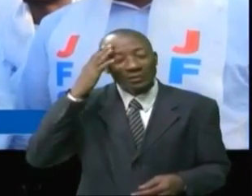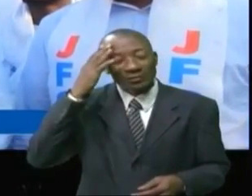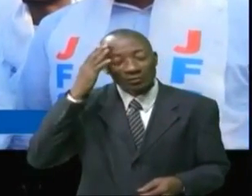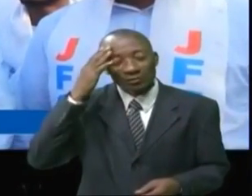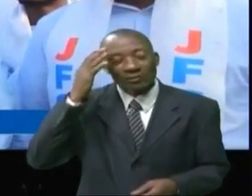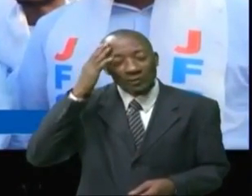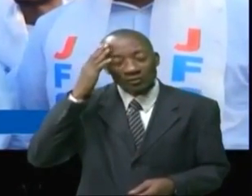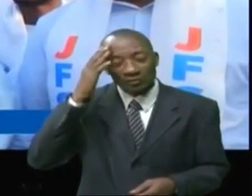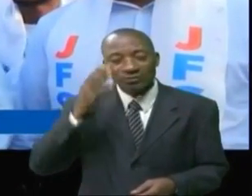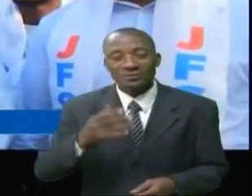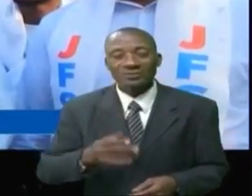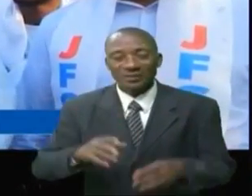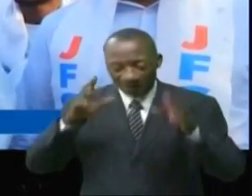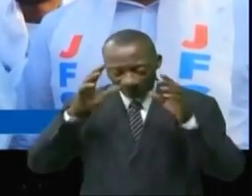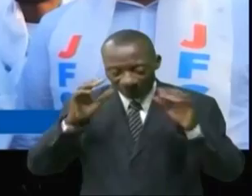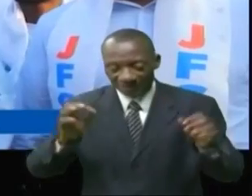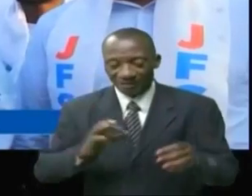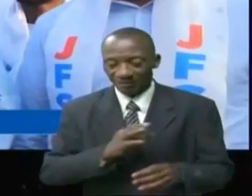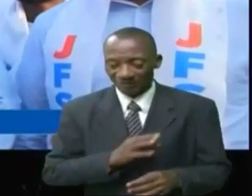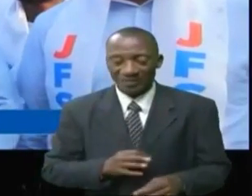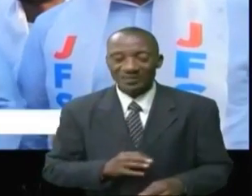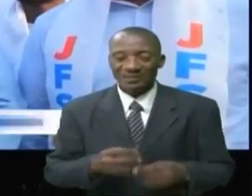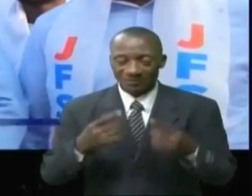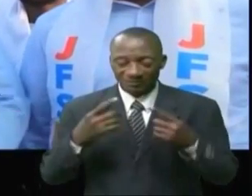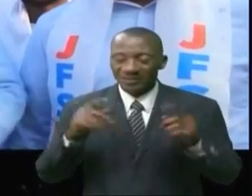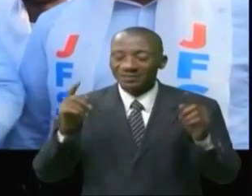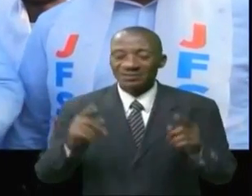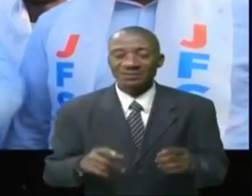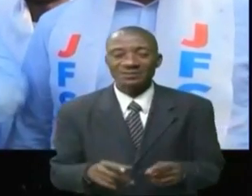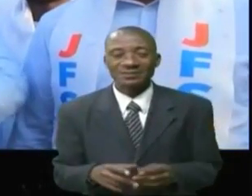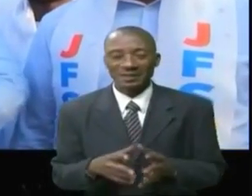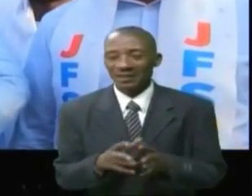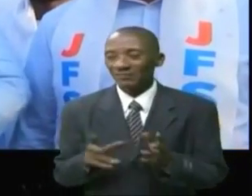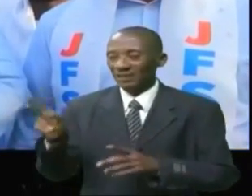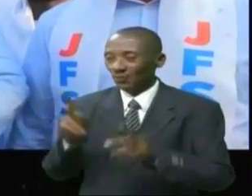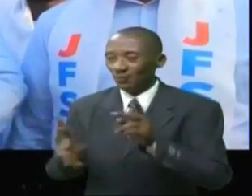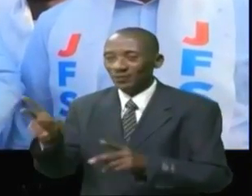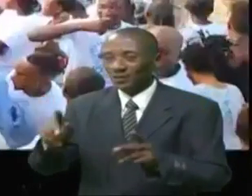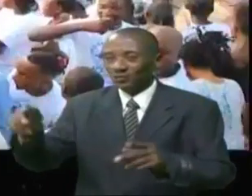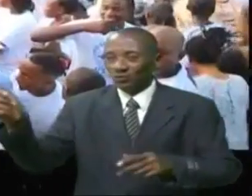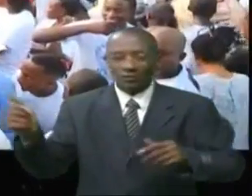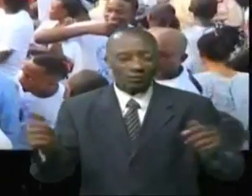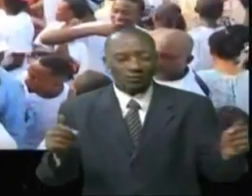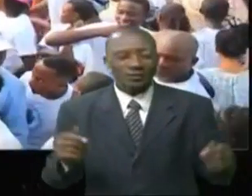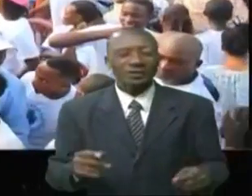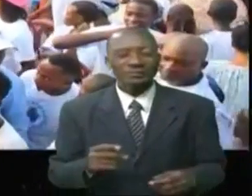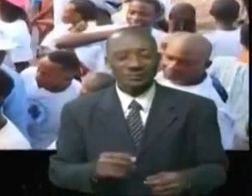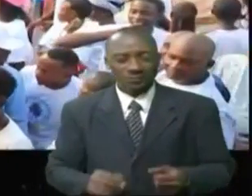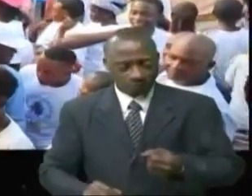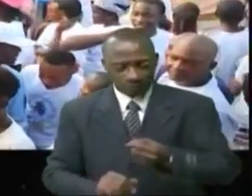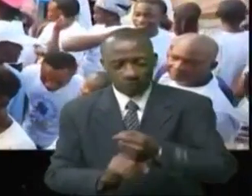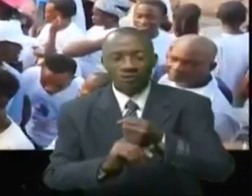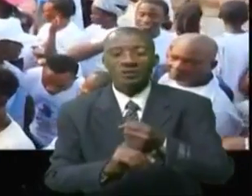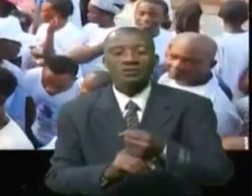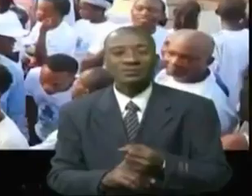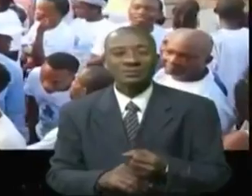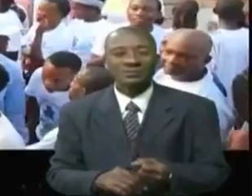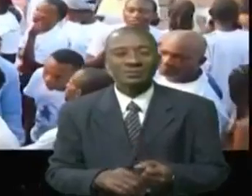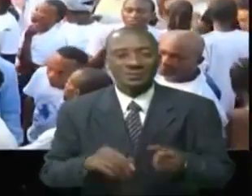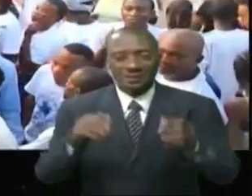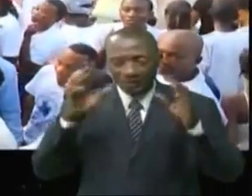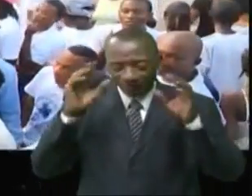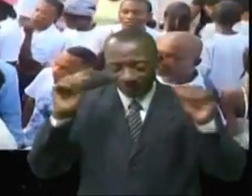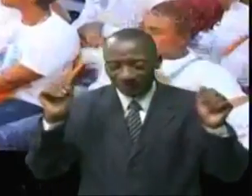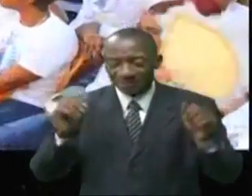90%, plus de 70% de la population, la jeunesse est une force et que nous allons démontrer en décembre que nous